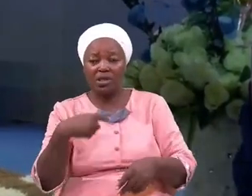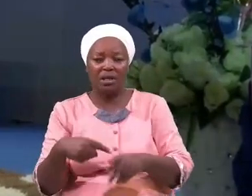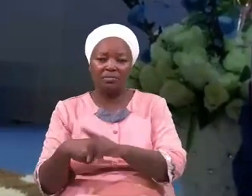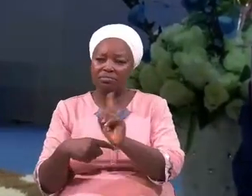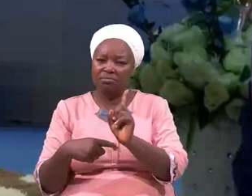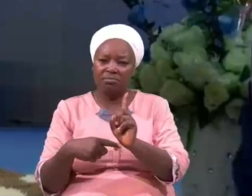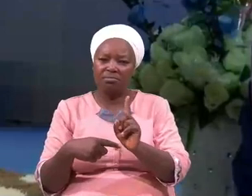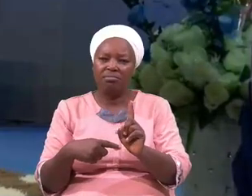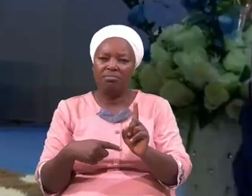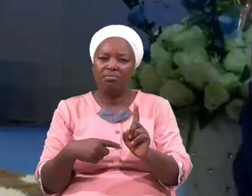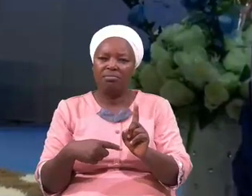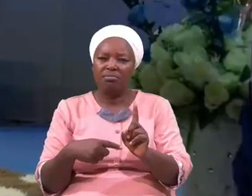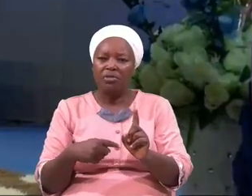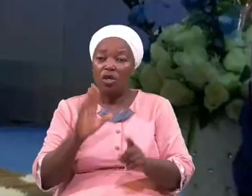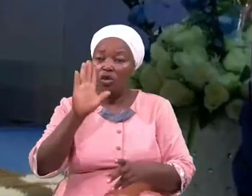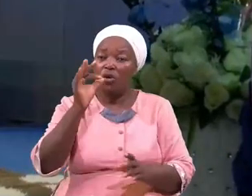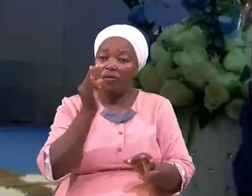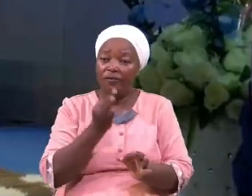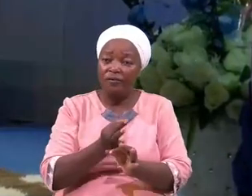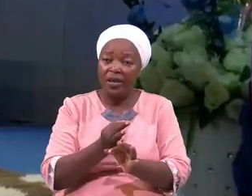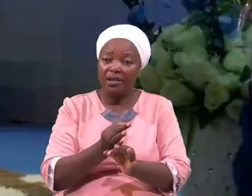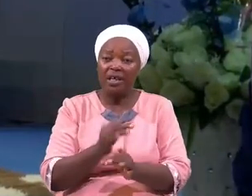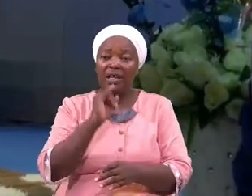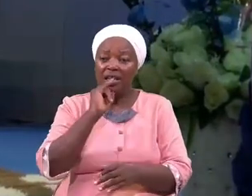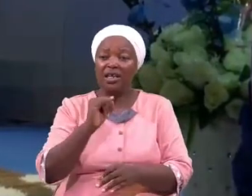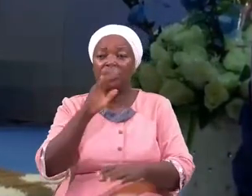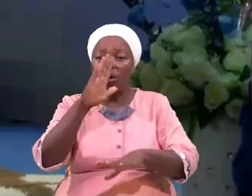Votre foi ne dépend pas de ce que les gens disent.